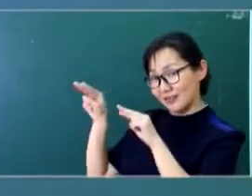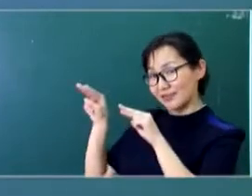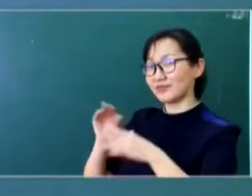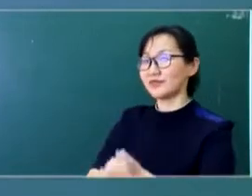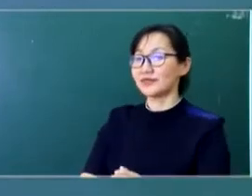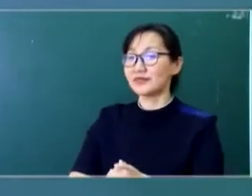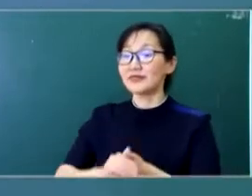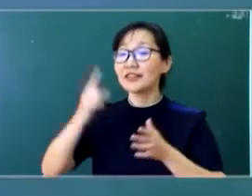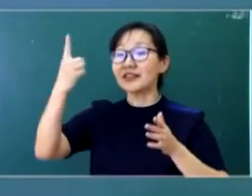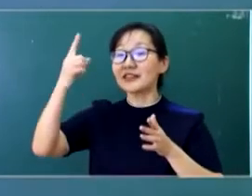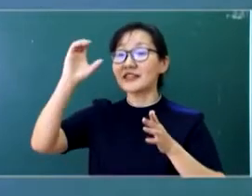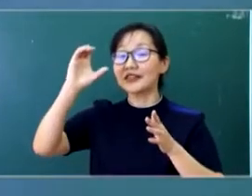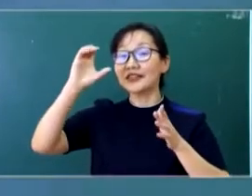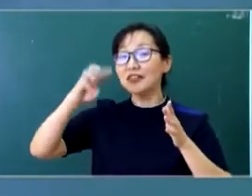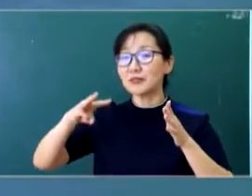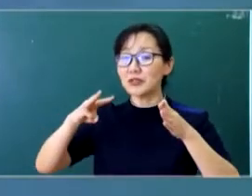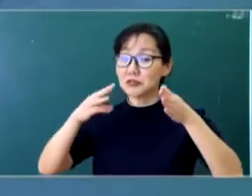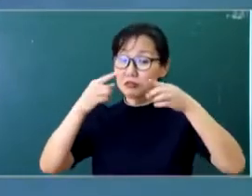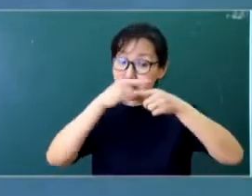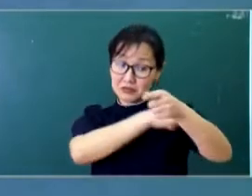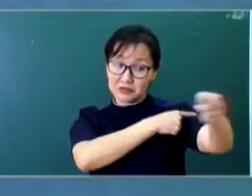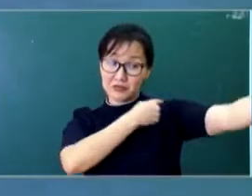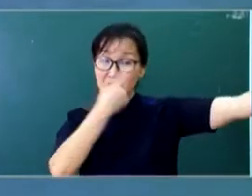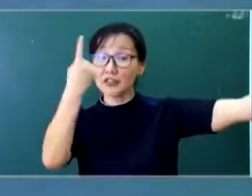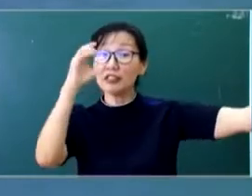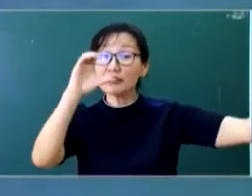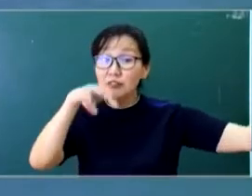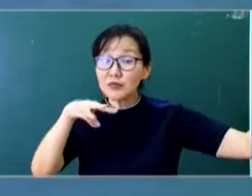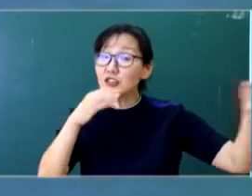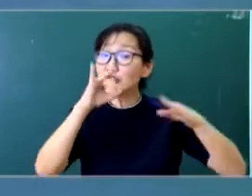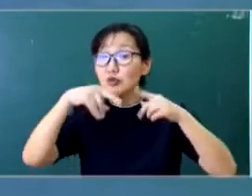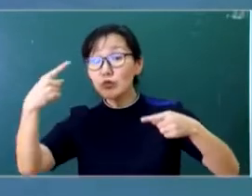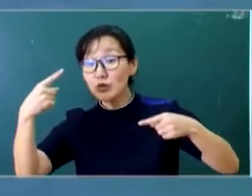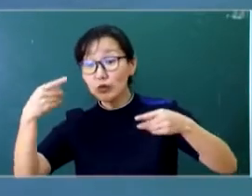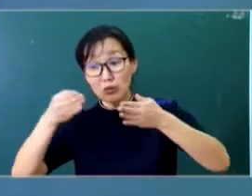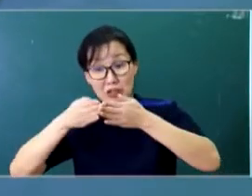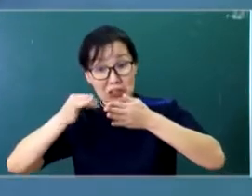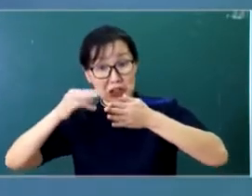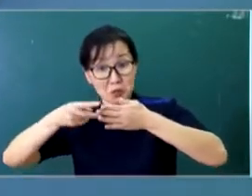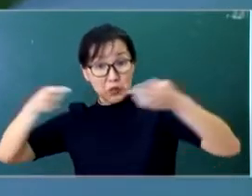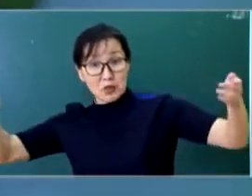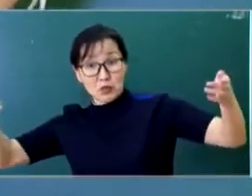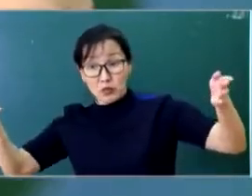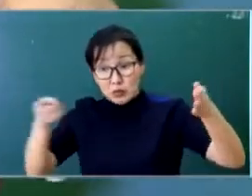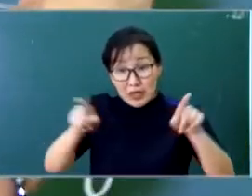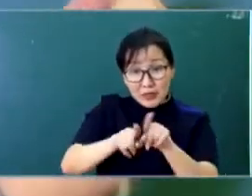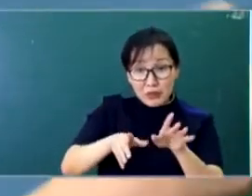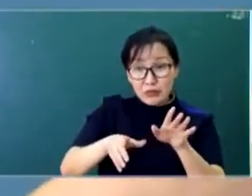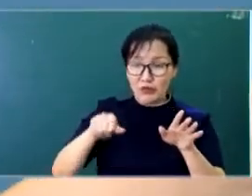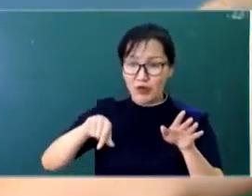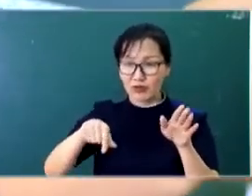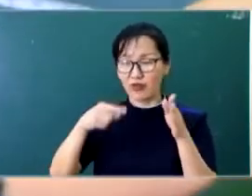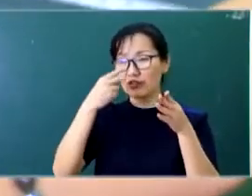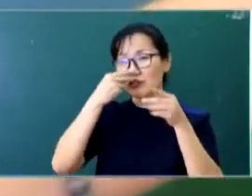багш нь яг энэ тэг дээрээс эхлээд хэмжиж үзье. Өө, 1 метраас илүү юм байна шүү дээ. Тэгвэл 1 метр гараа юм байна. За, тэгвэл яг ямар